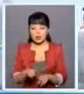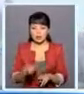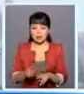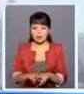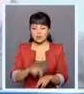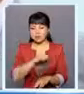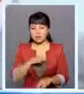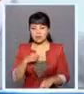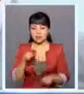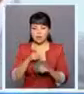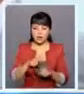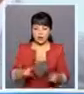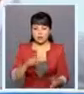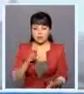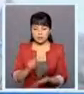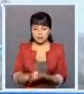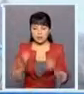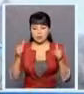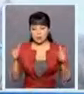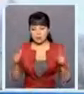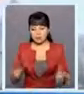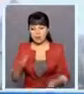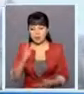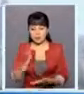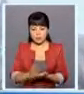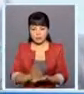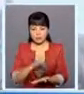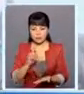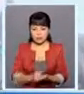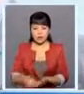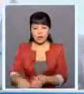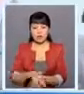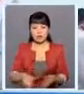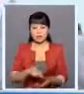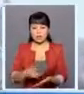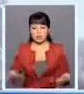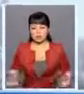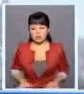үлкен билборд насихаттық тұратын болады. Оған кез келген қала тұрғындары,